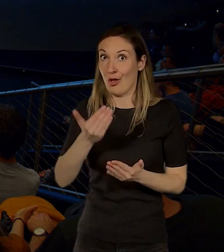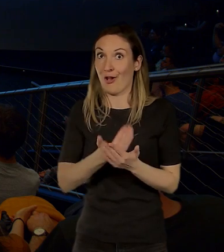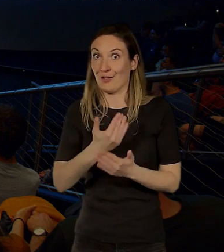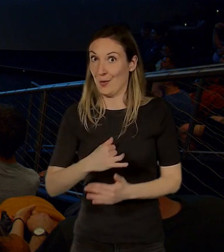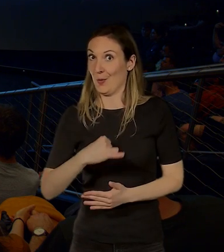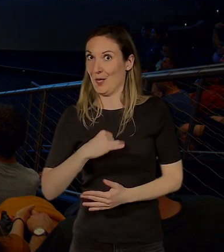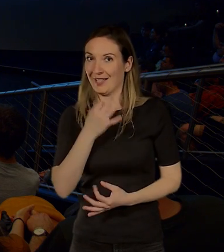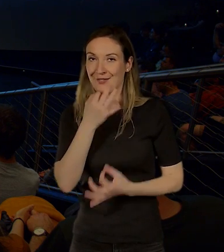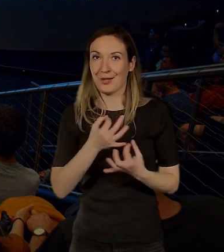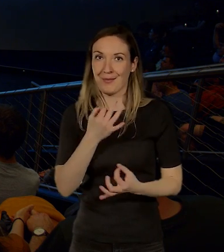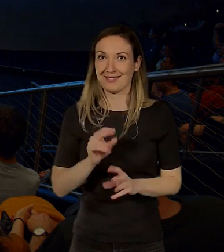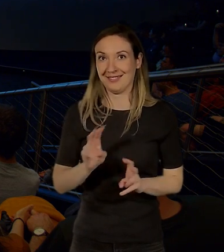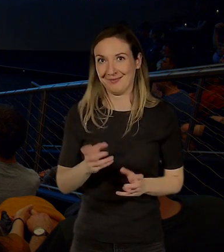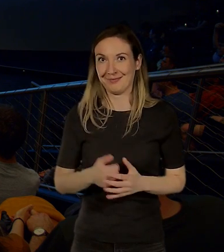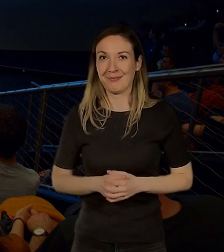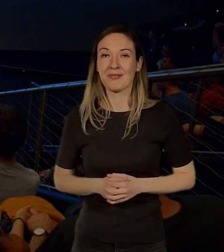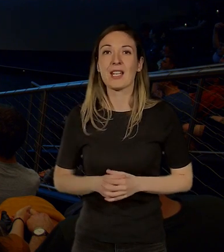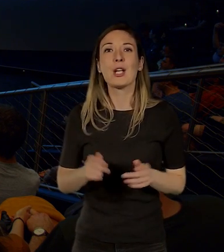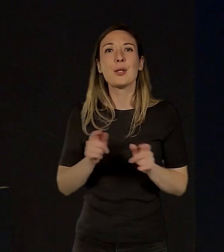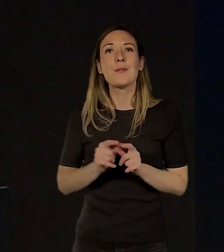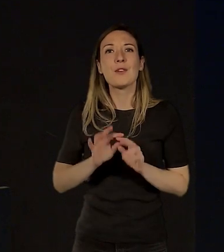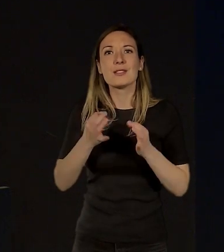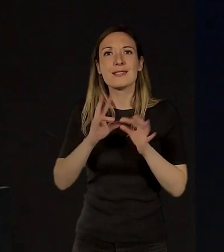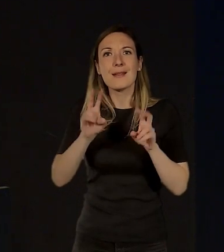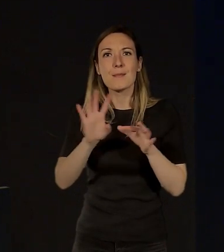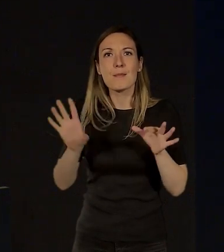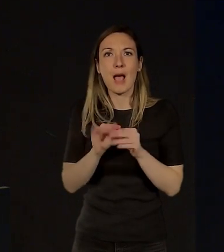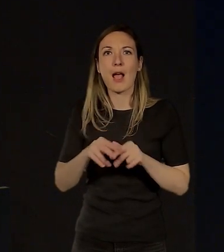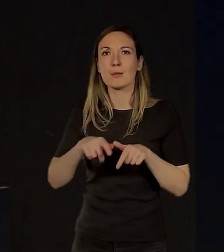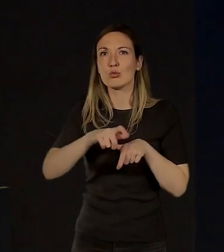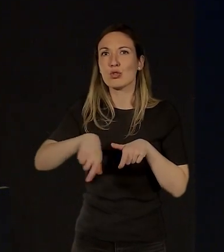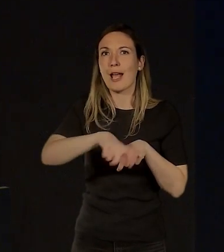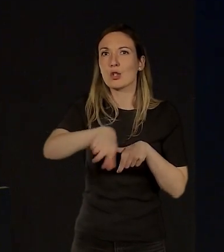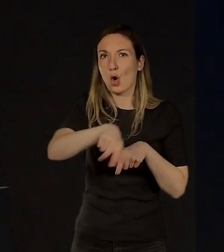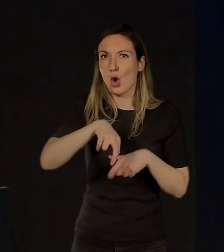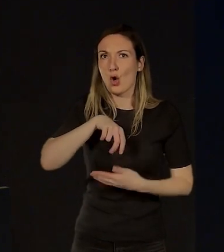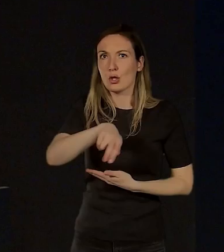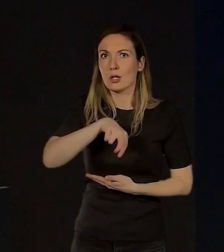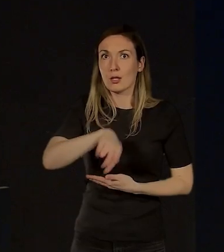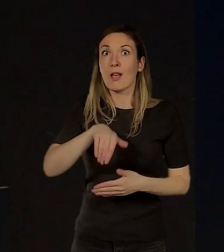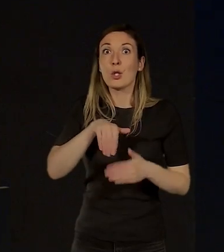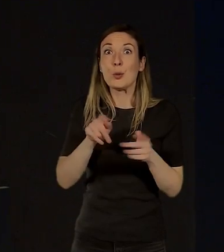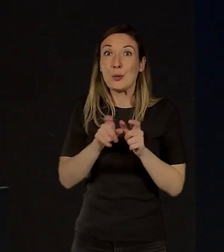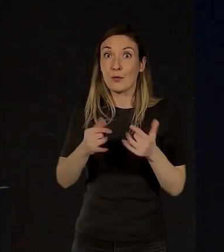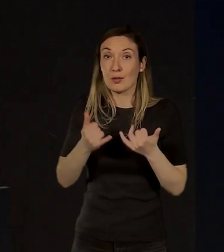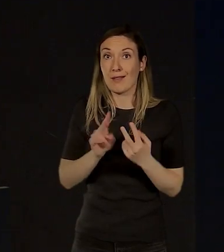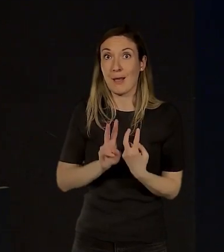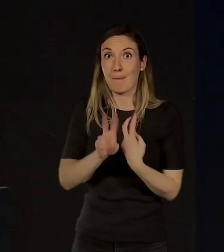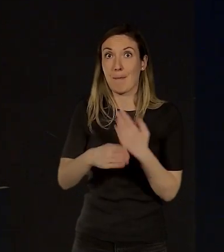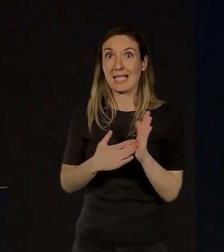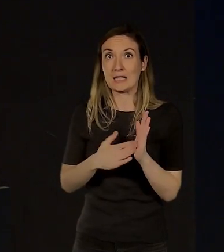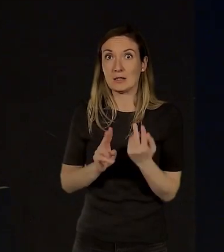Protože když jsme u těch přechodů pro chodce, tak je nutné si uvědomit, že magistrála jako taková, její okolí